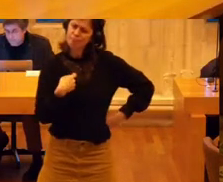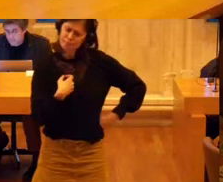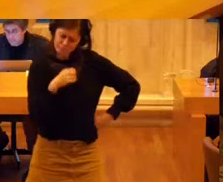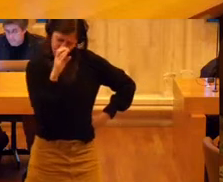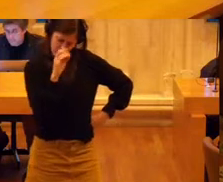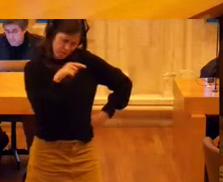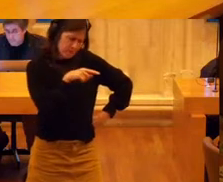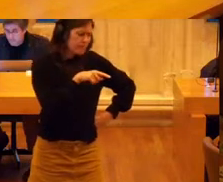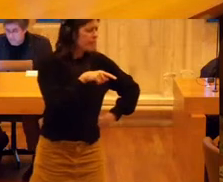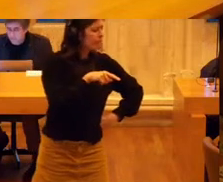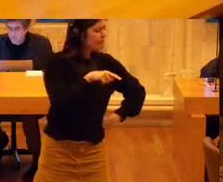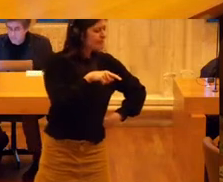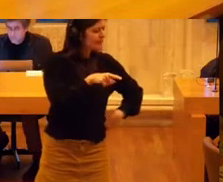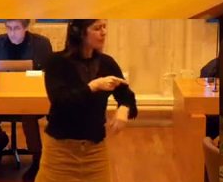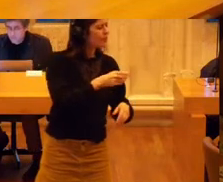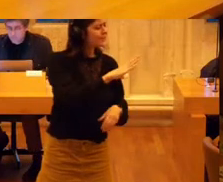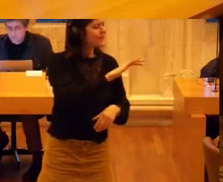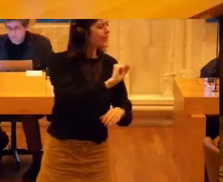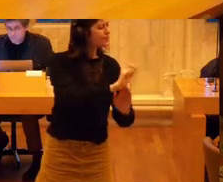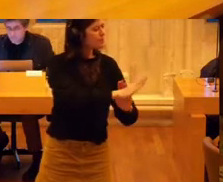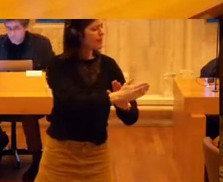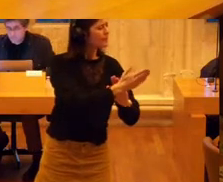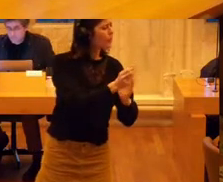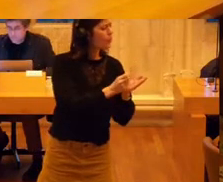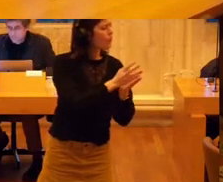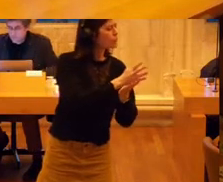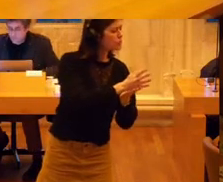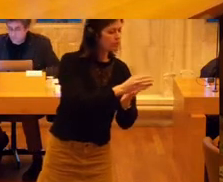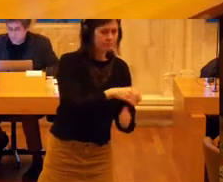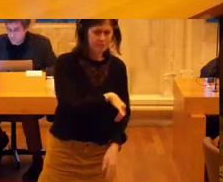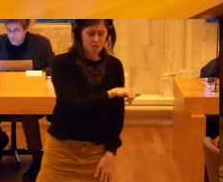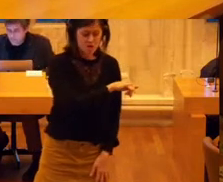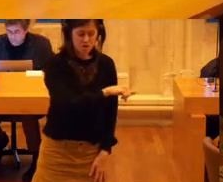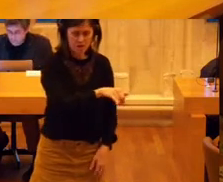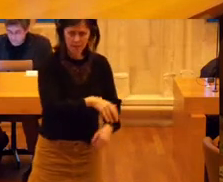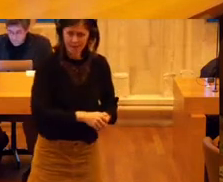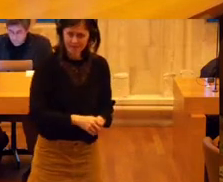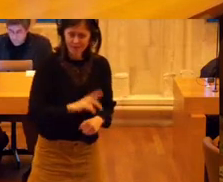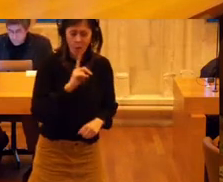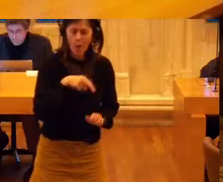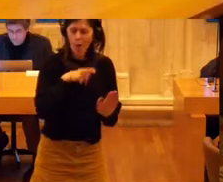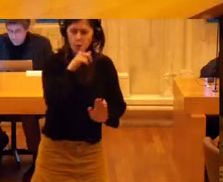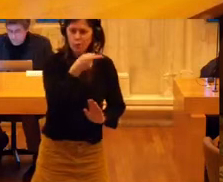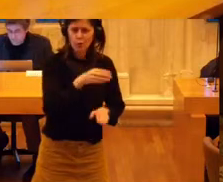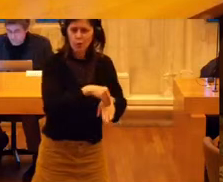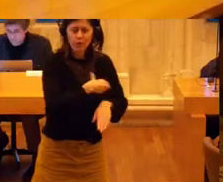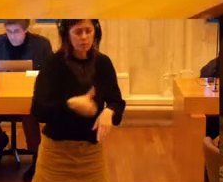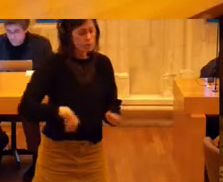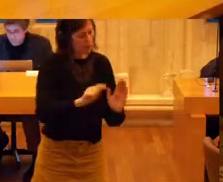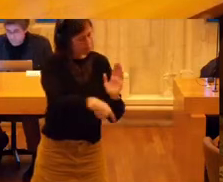sujet du CCAS n'avait été à l'ordre du jour de vos débats.